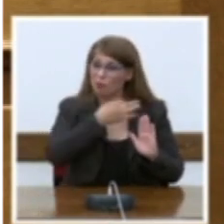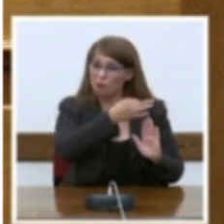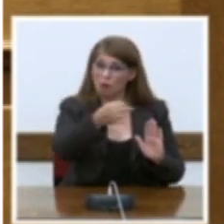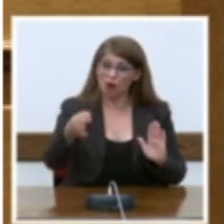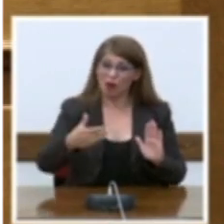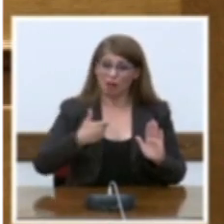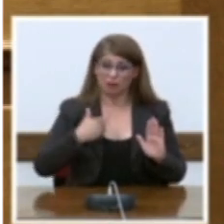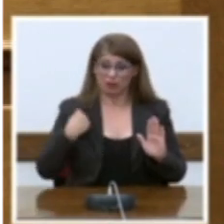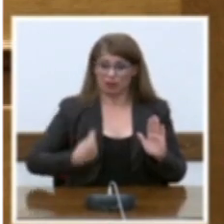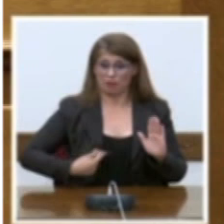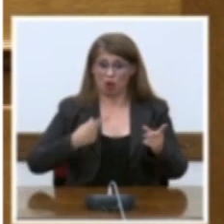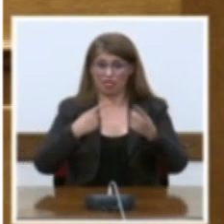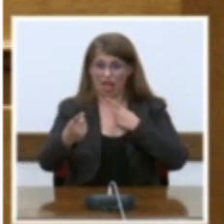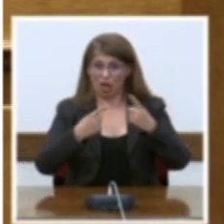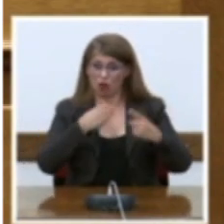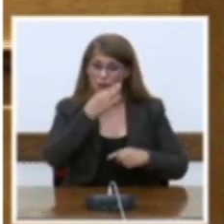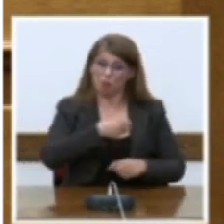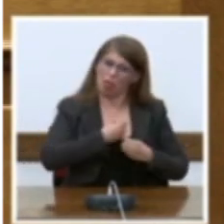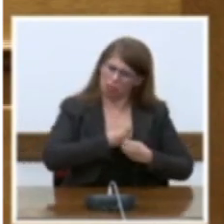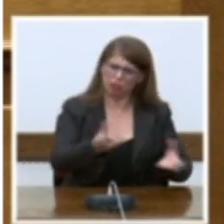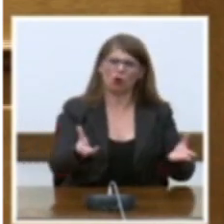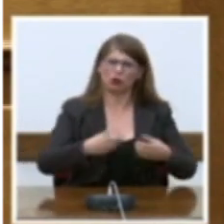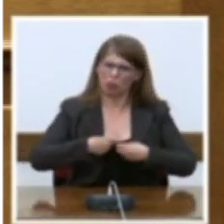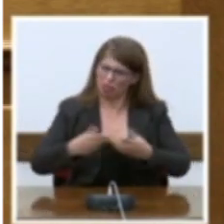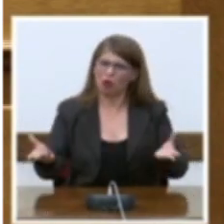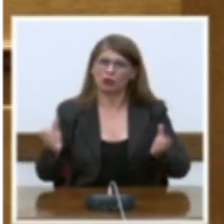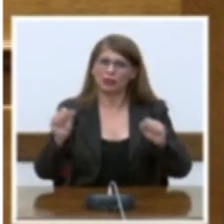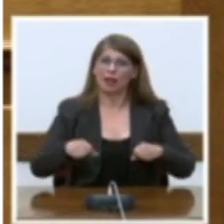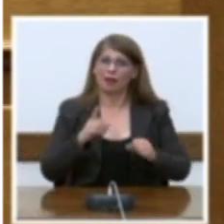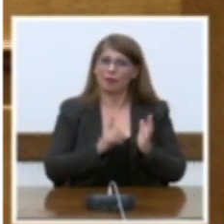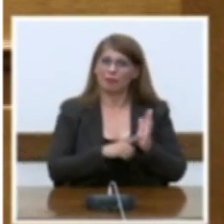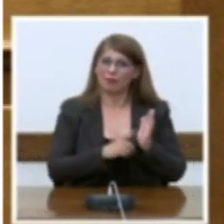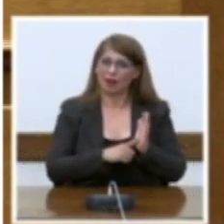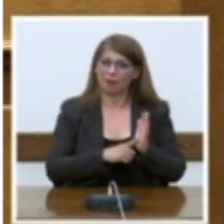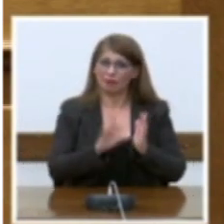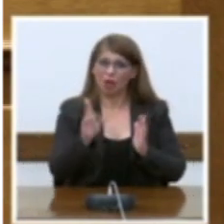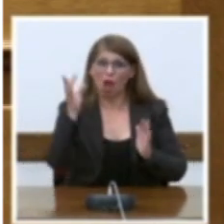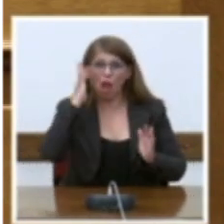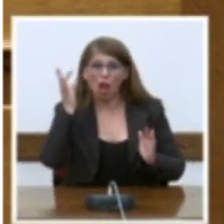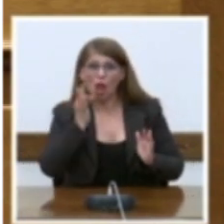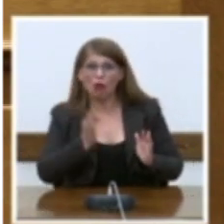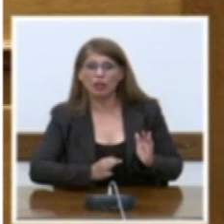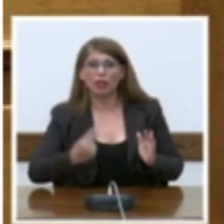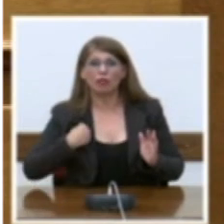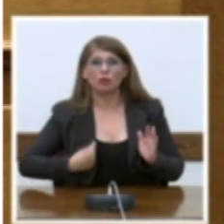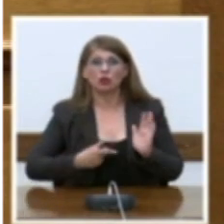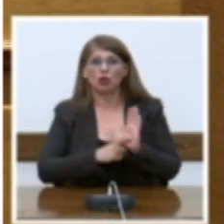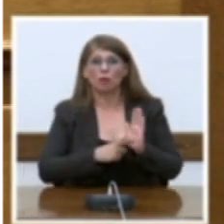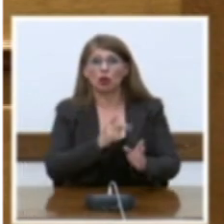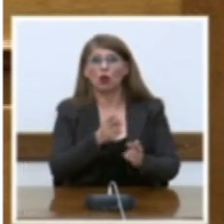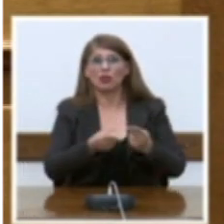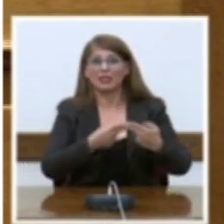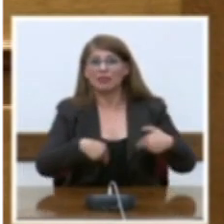Εγώ δεν νομίζω ότι μετάνιωσε ή δεν μετάνιωσε. Ο Μητσοτάκης έχει ένα κοιτάπι που λέμε εμείς, ένα χαρτί που σημειώνει τα υπέρ και τα κατά